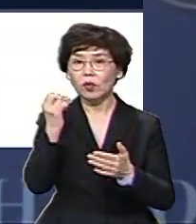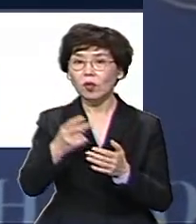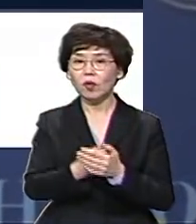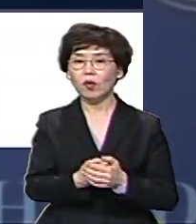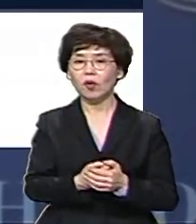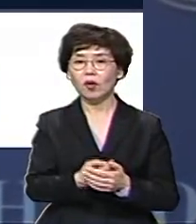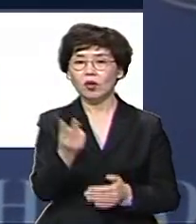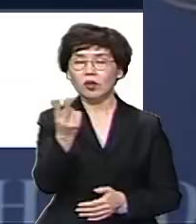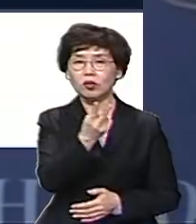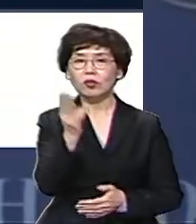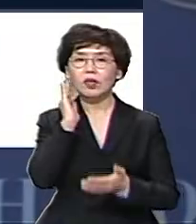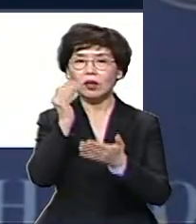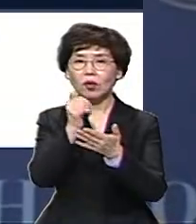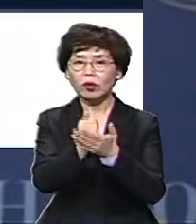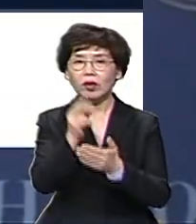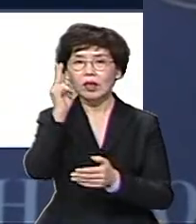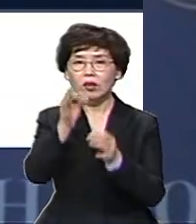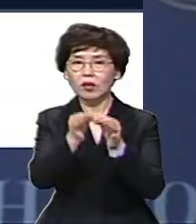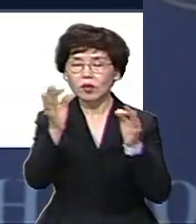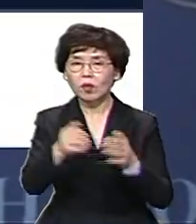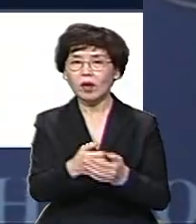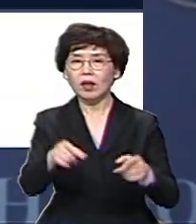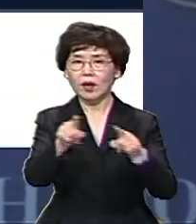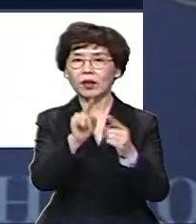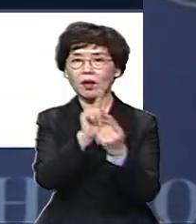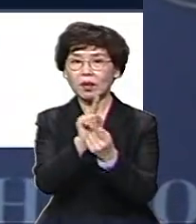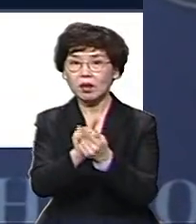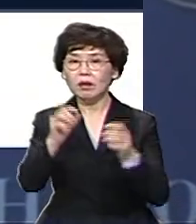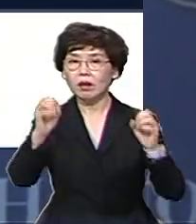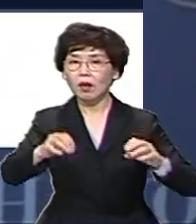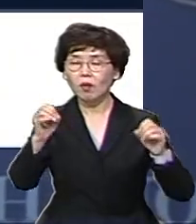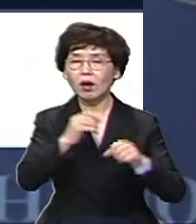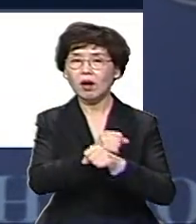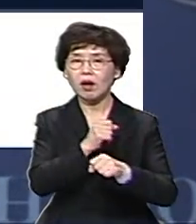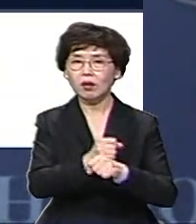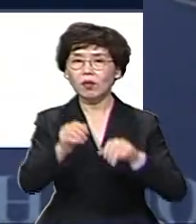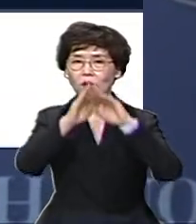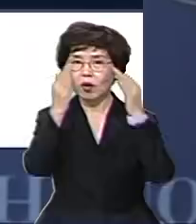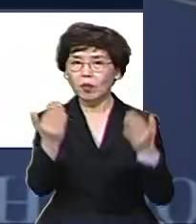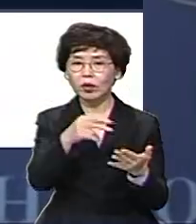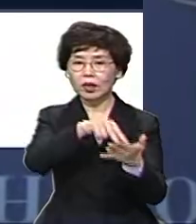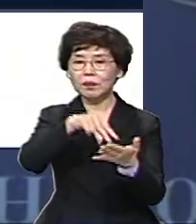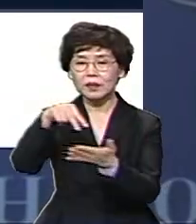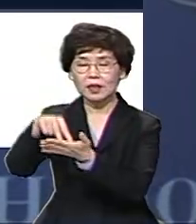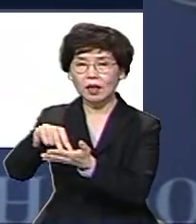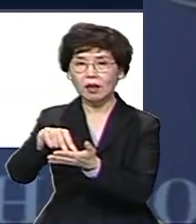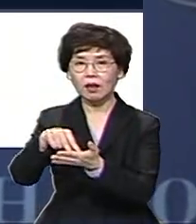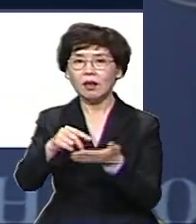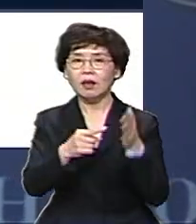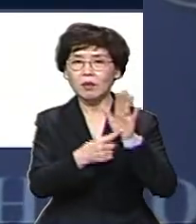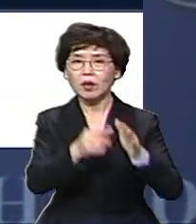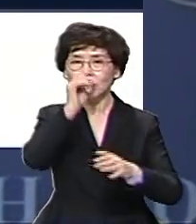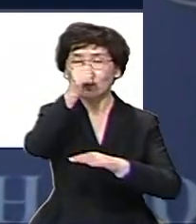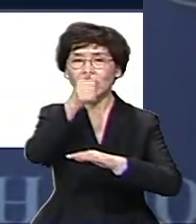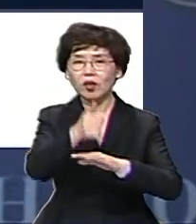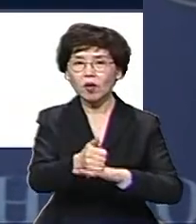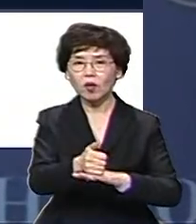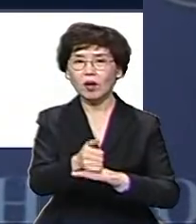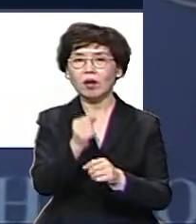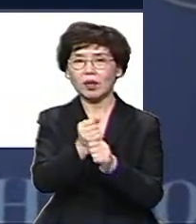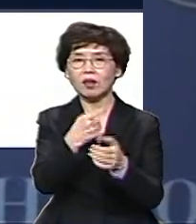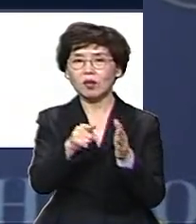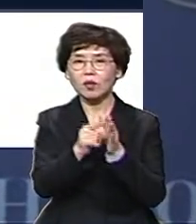알아주시기 바랍니다. 그리고 또 양정 장께서 이틀 동안 같이 만나서 이야기를 하고 모든 입장을 내놓고